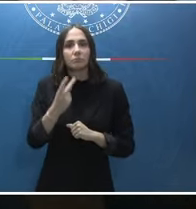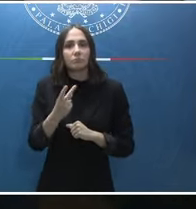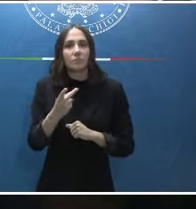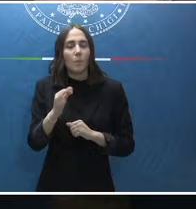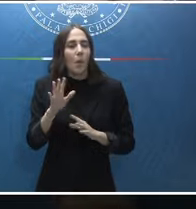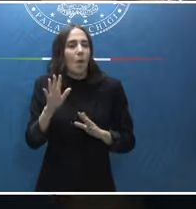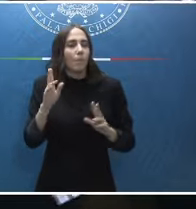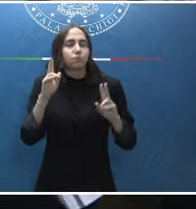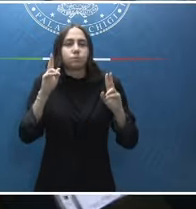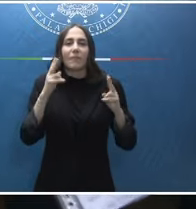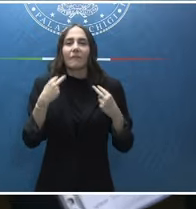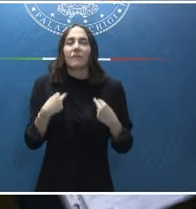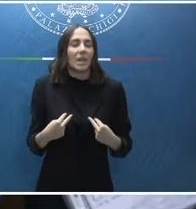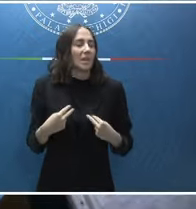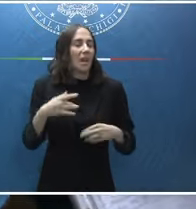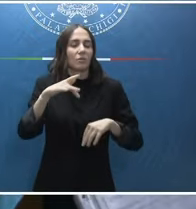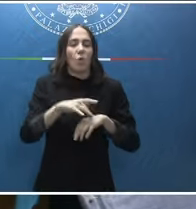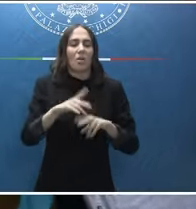peggio ci potesse mai capitare nella vita.